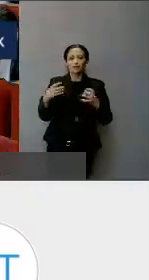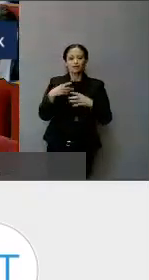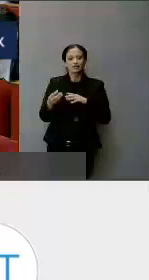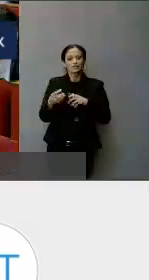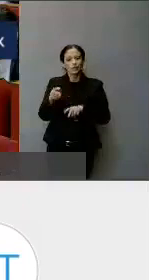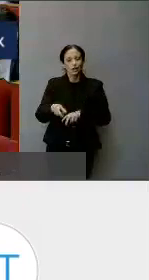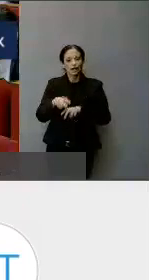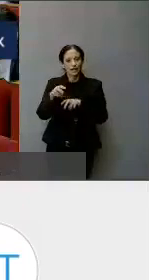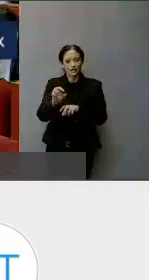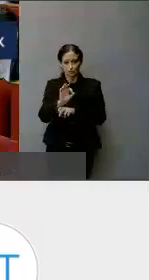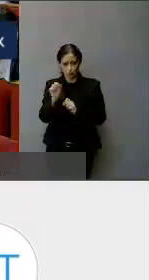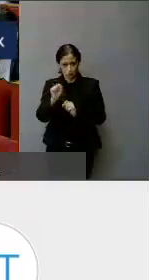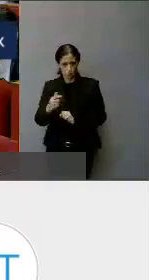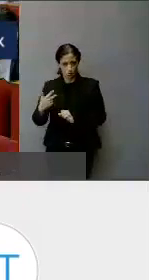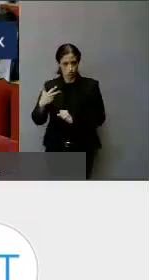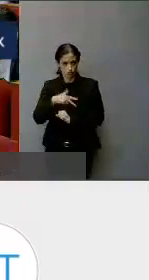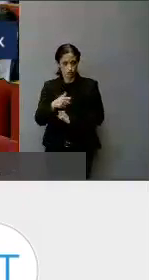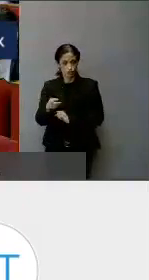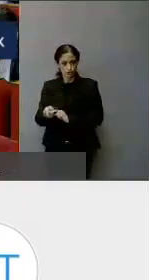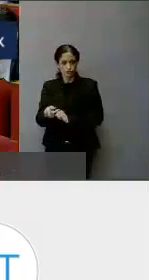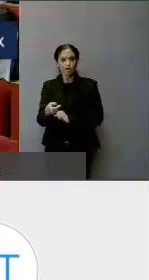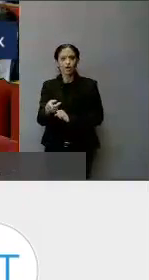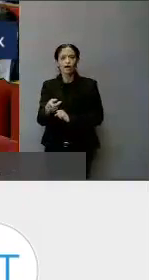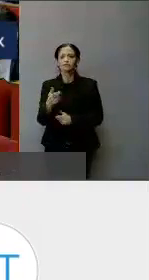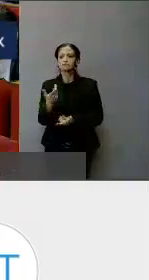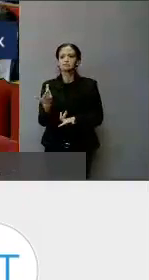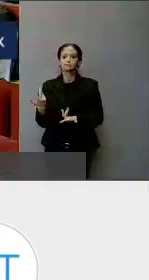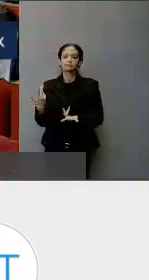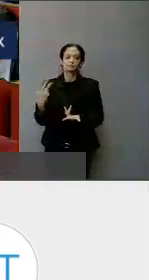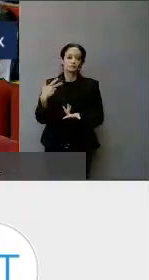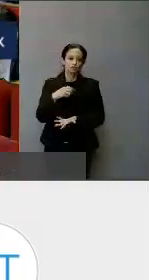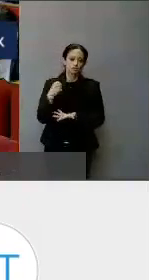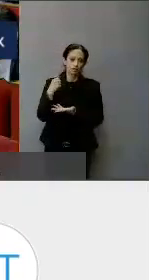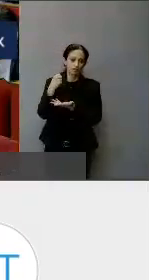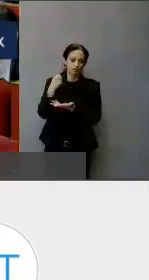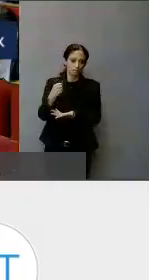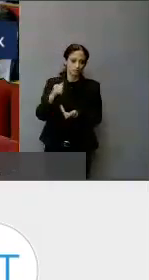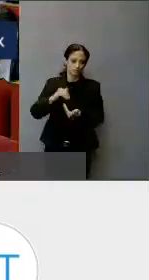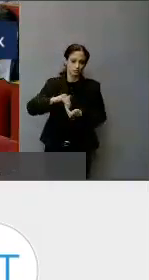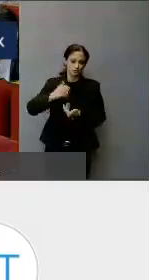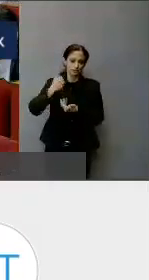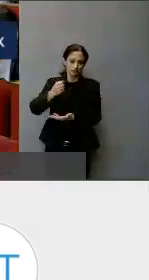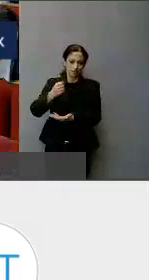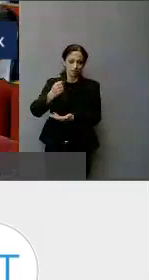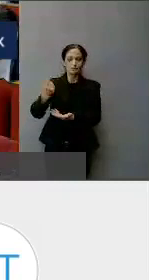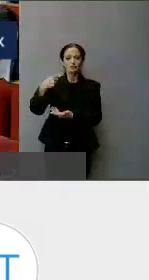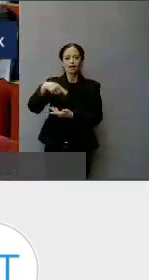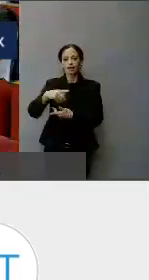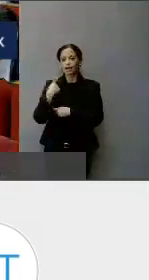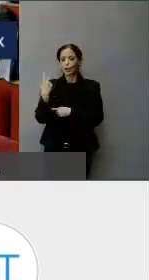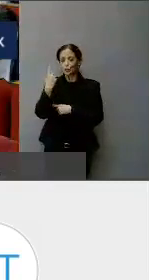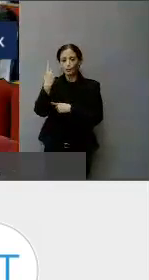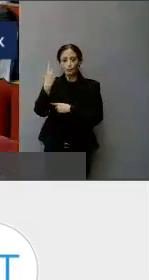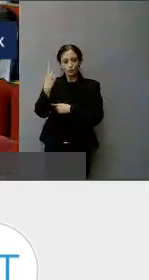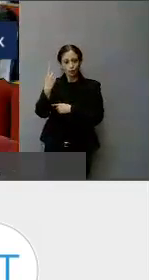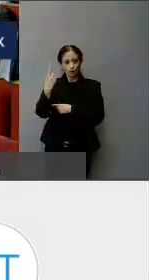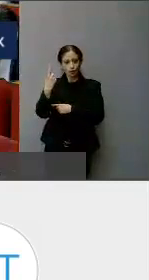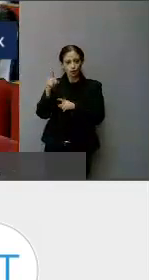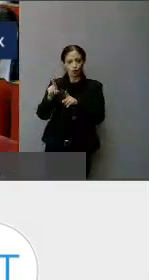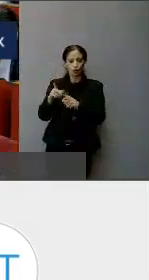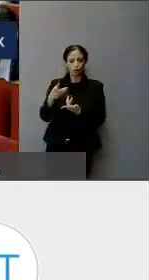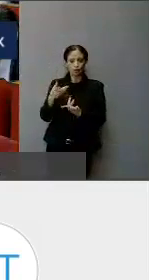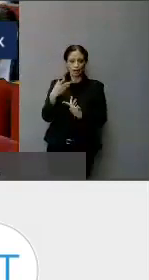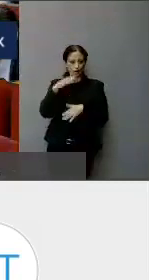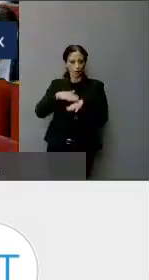essere anche una società addirittura questo non a società di capitali dove l'unico ad avere questo titolo è il direttore il fattore di una volta per essere chiari